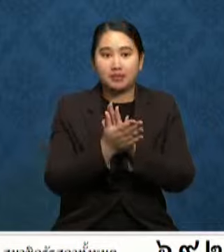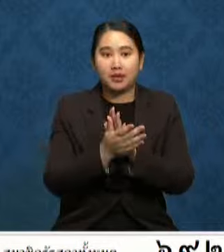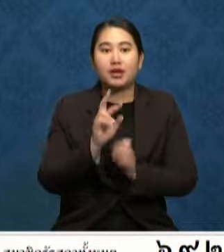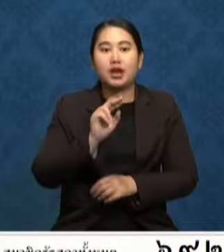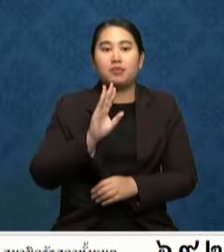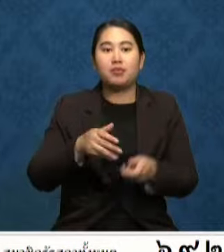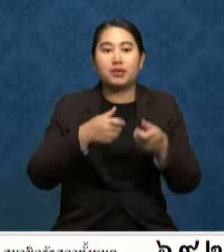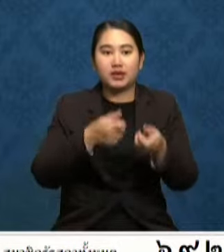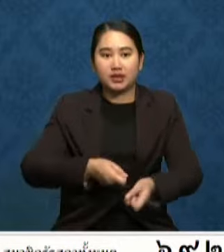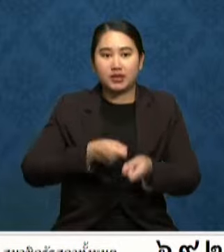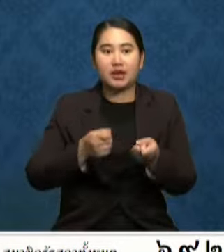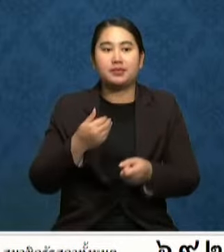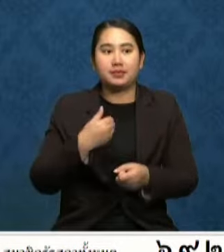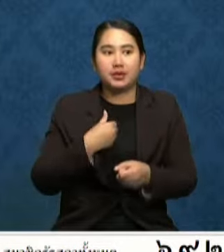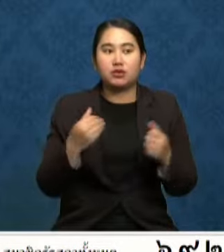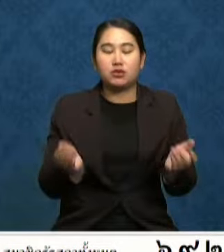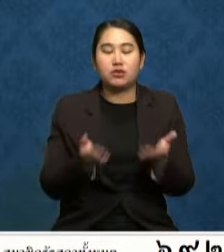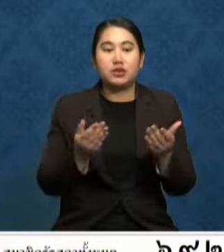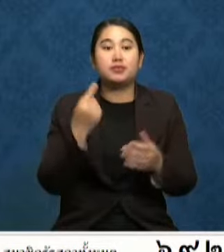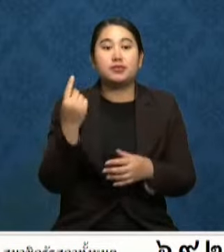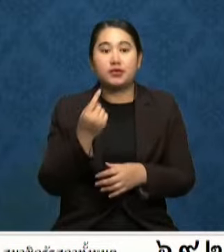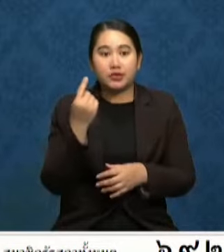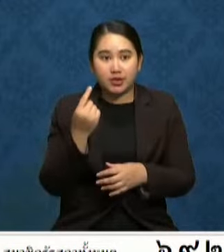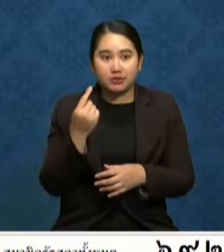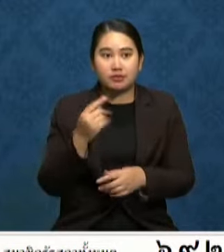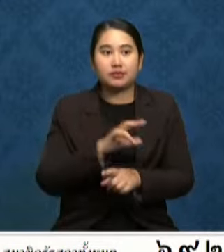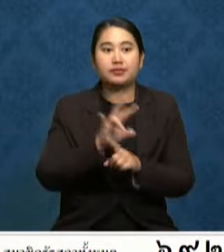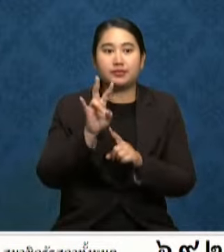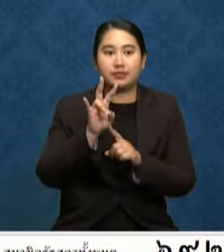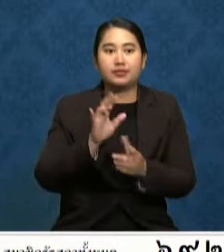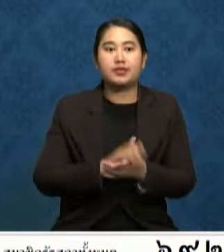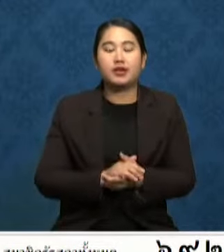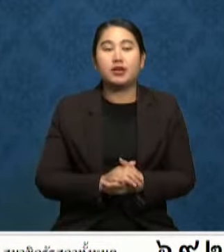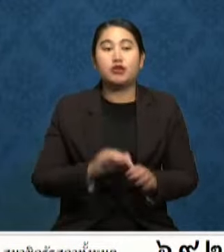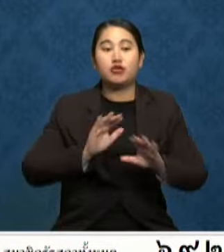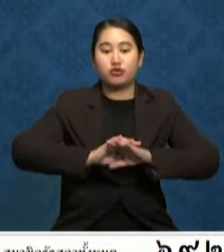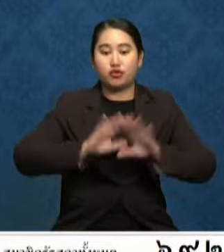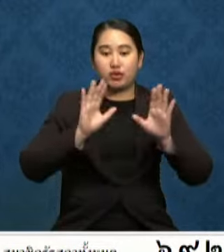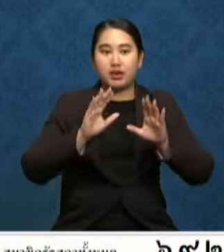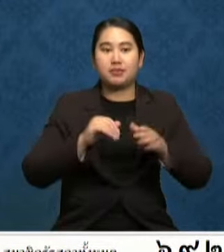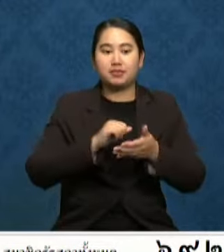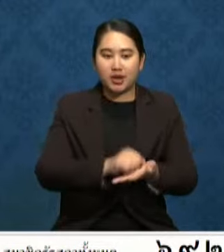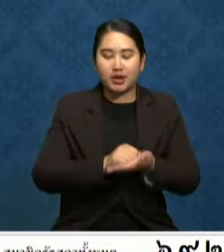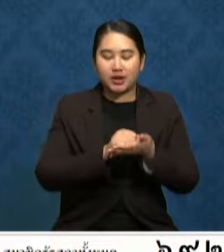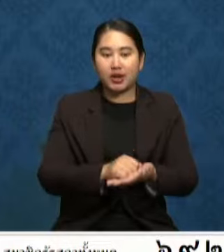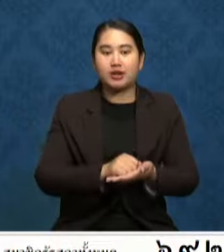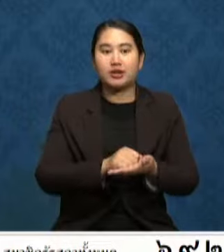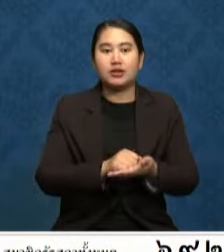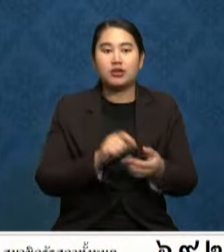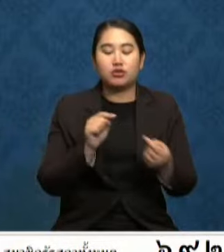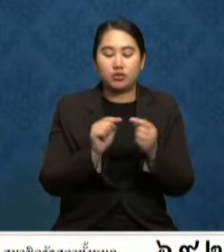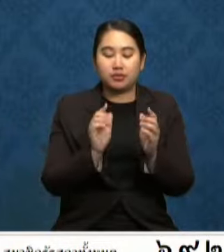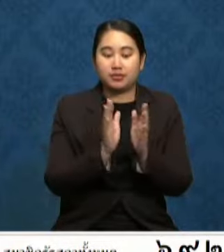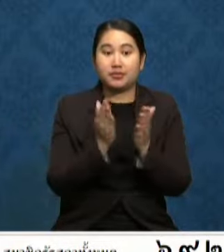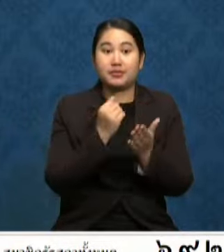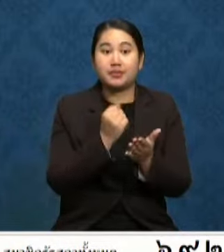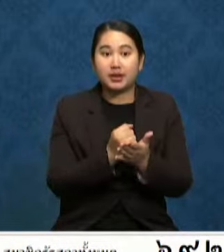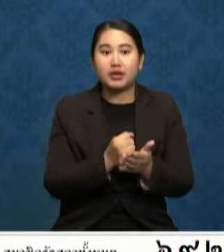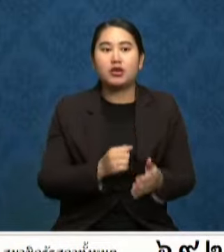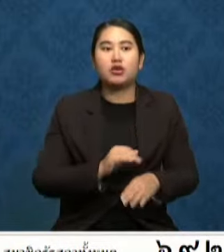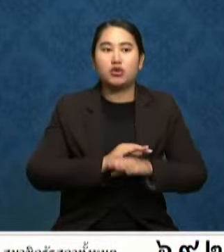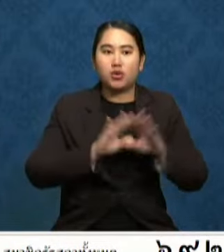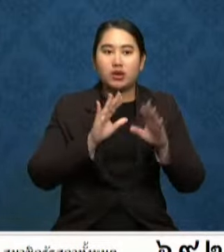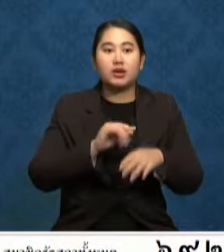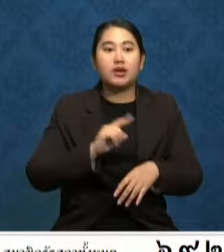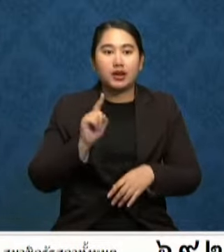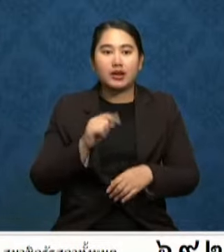บบเกzep.ทงเสริมกต้เที่วข้อ 7.โกเริก และอำนวยควสะดวกนการออก VISAตรเย็โกไม่